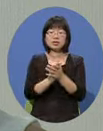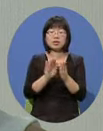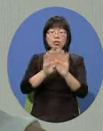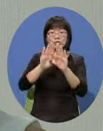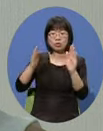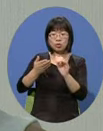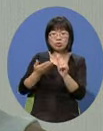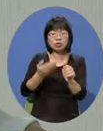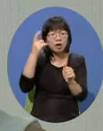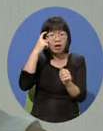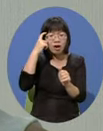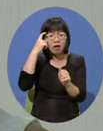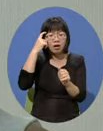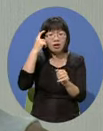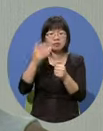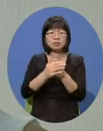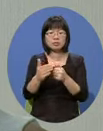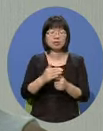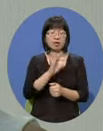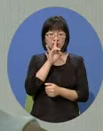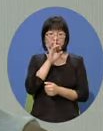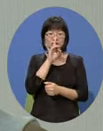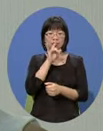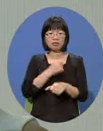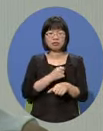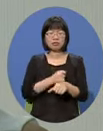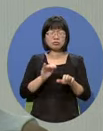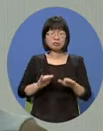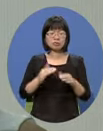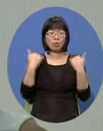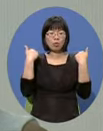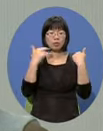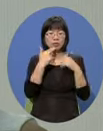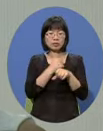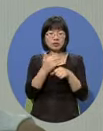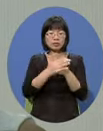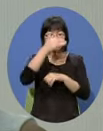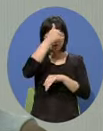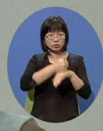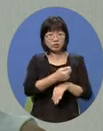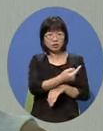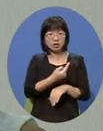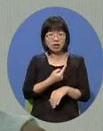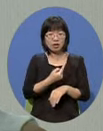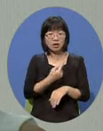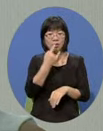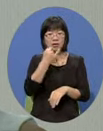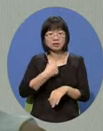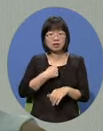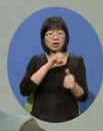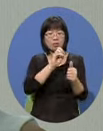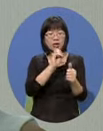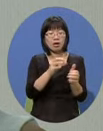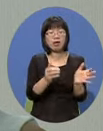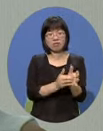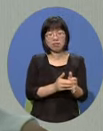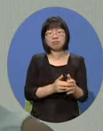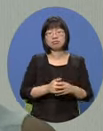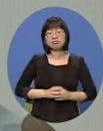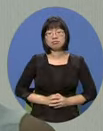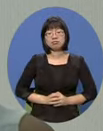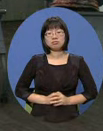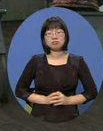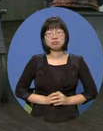확 열어주려고 그래서 그러면 안 된다고 아무도 없으니까 나중에 오세요 엄마 내가 그렇게 얘기했어 그렇게 얘기하더라고요.